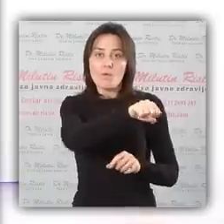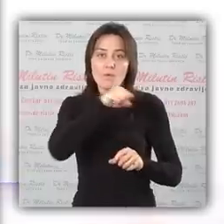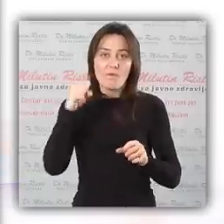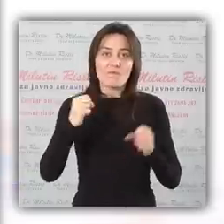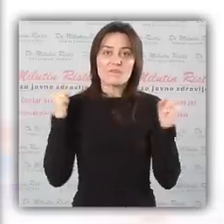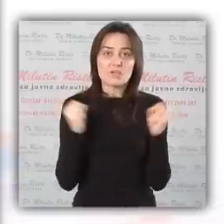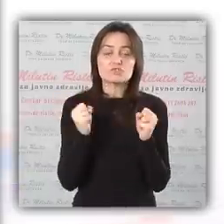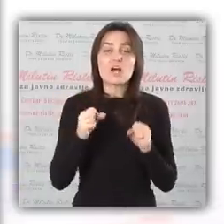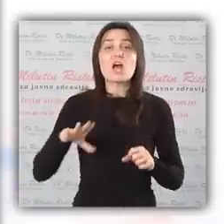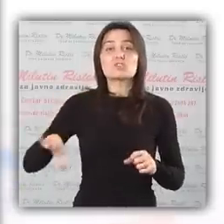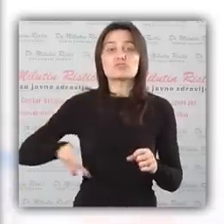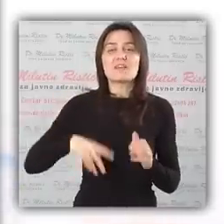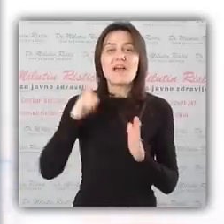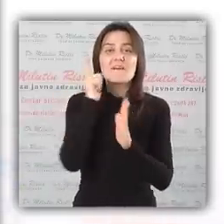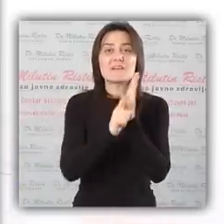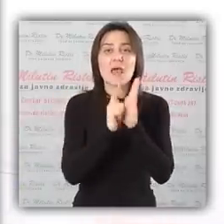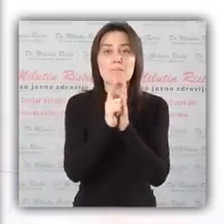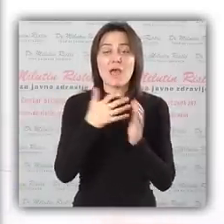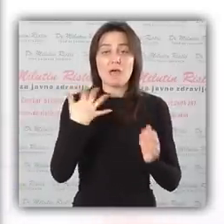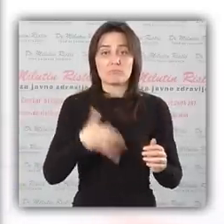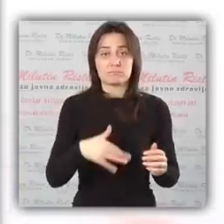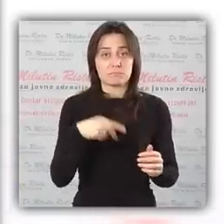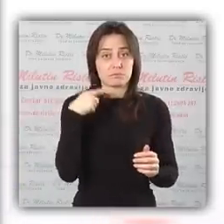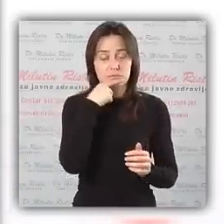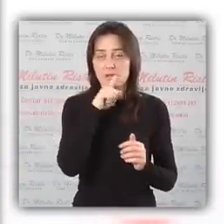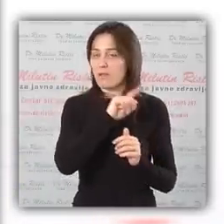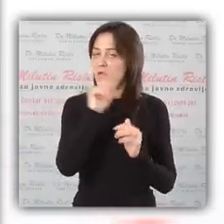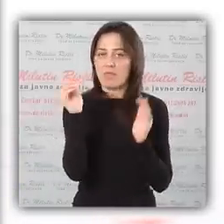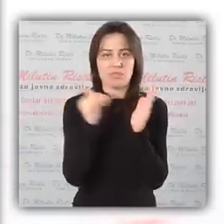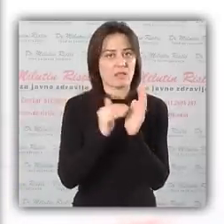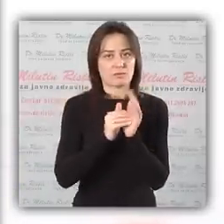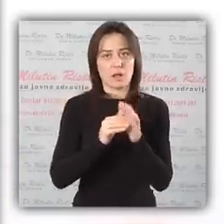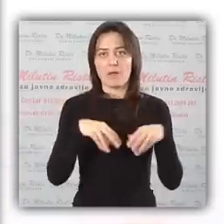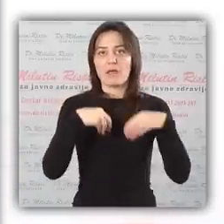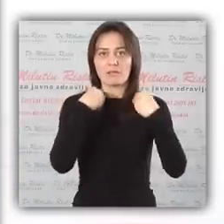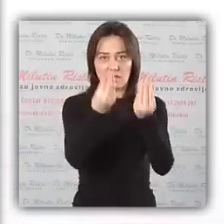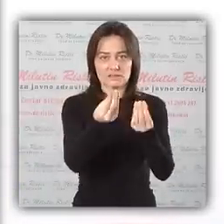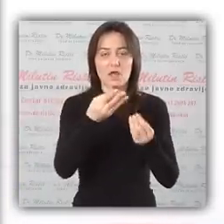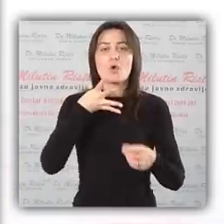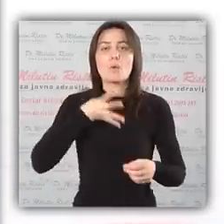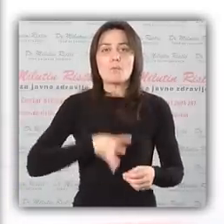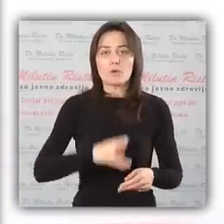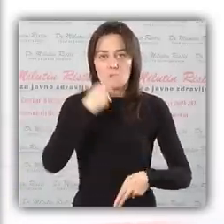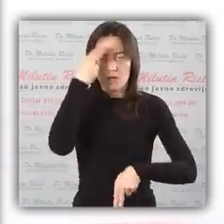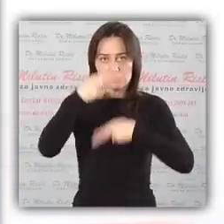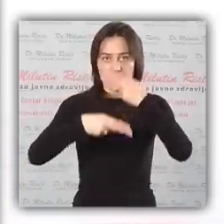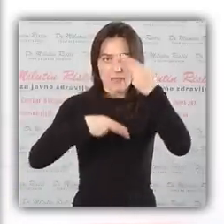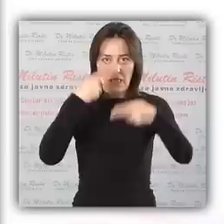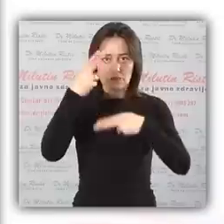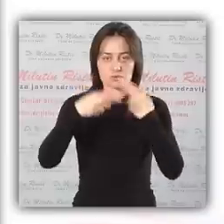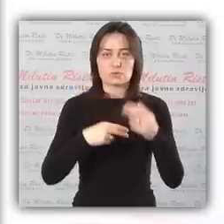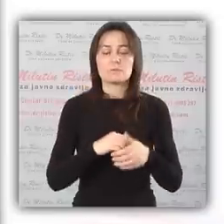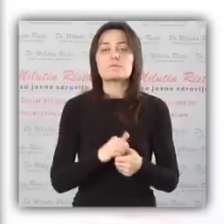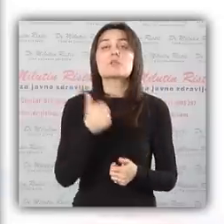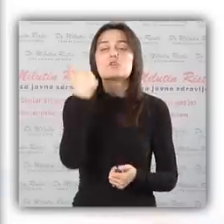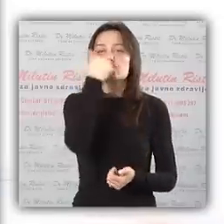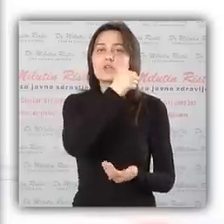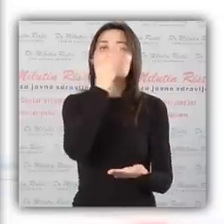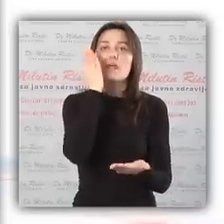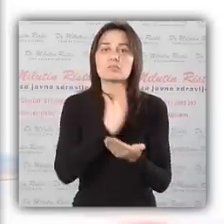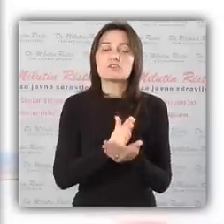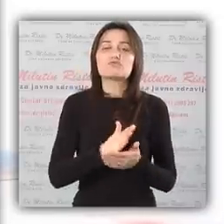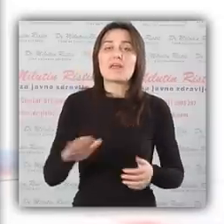u frižideru. Žene za vreme menstrualnog ciklusa ne bi trebalo da daju uzorak urina za